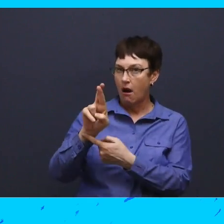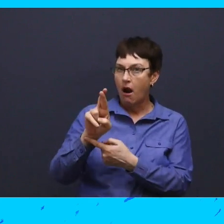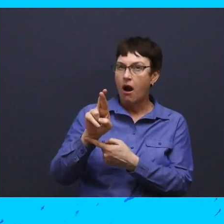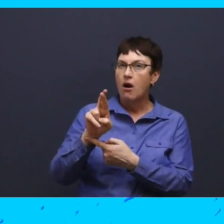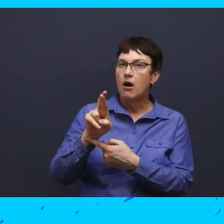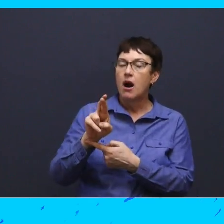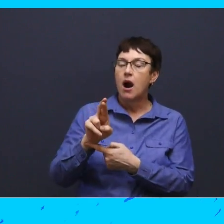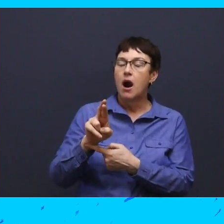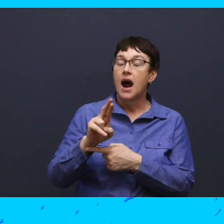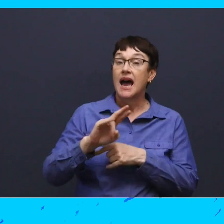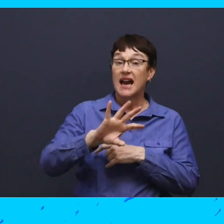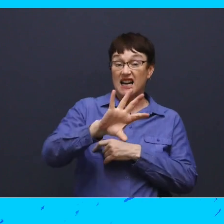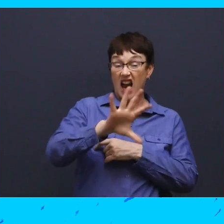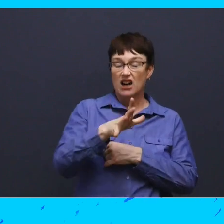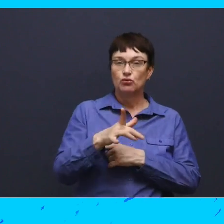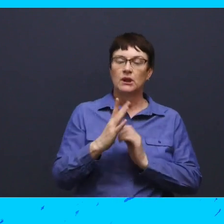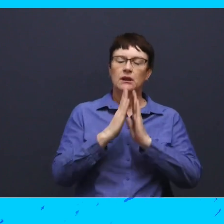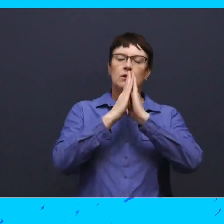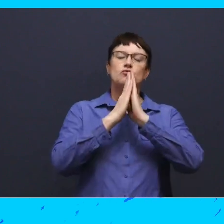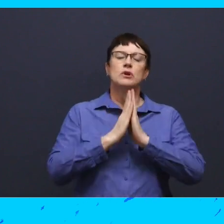extrêmement religieux.